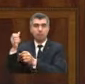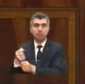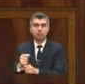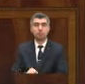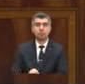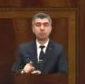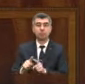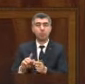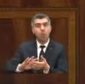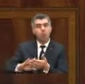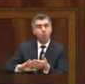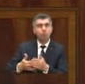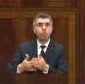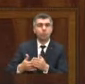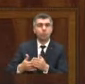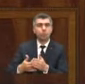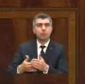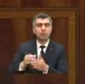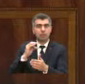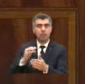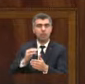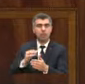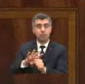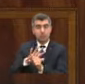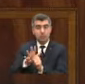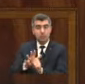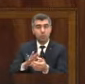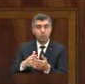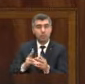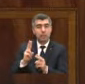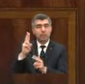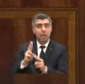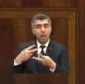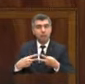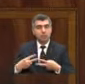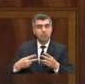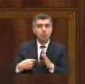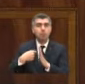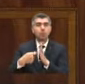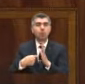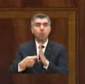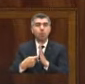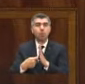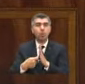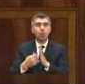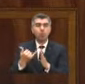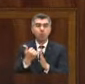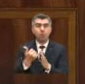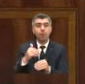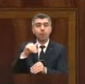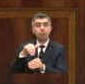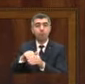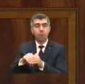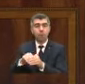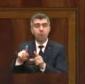احتواء هذه الأزمة. وبالتالي تم إطلاق مشاريع استراتيجية كبيرة، صندوق محمد